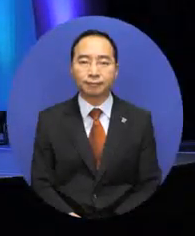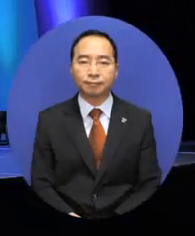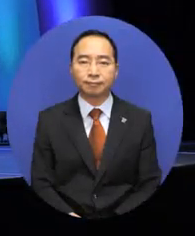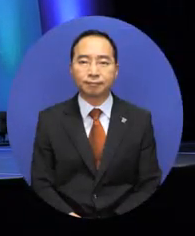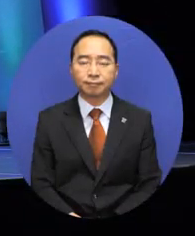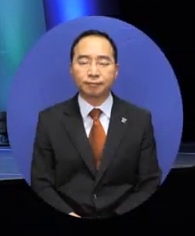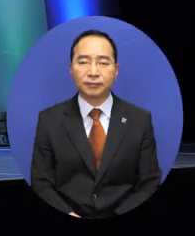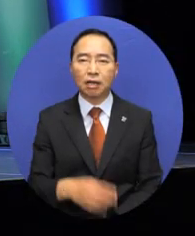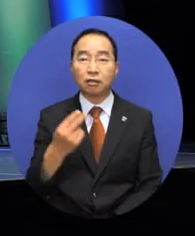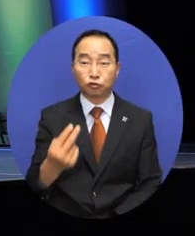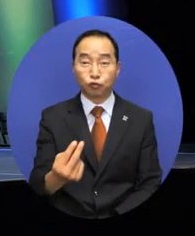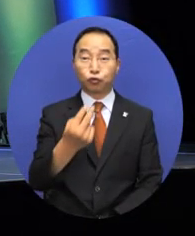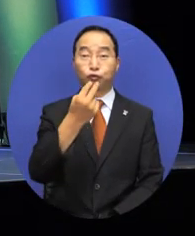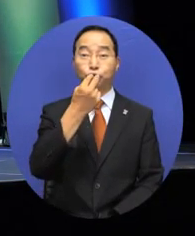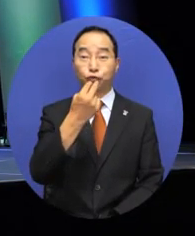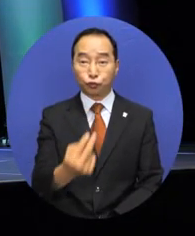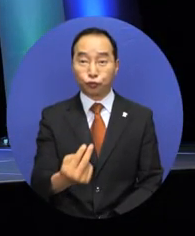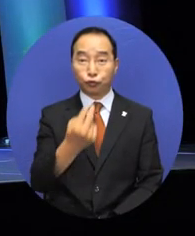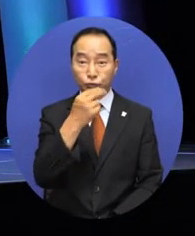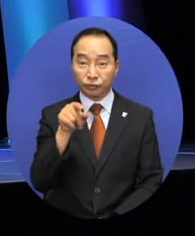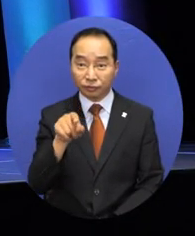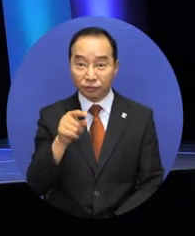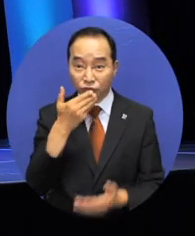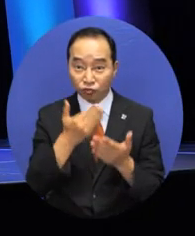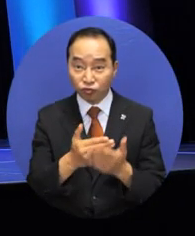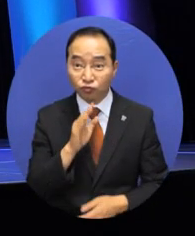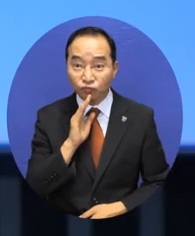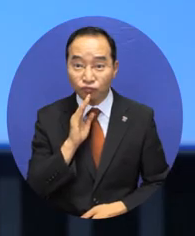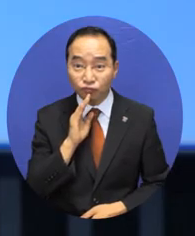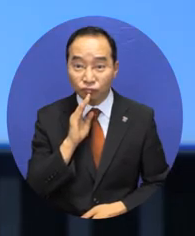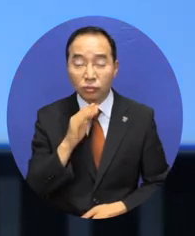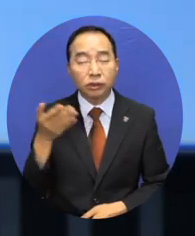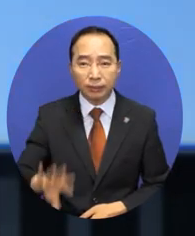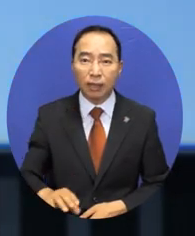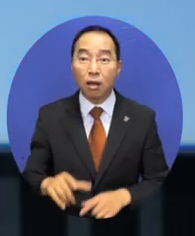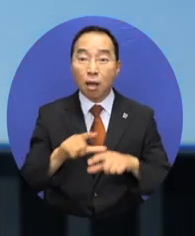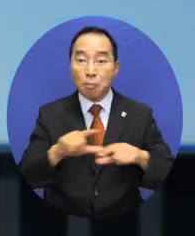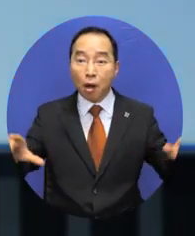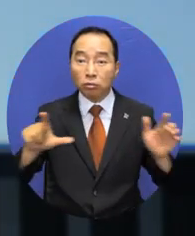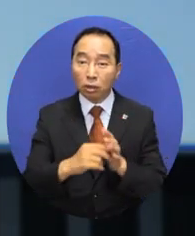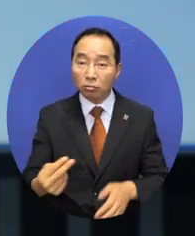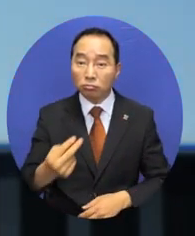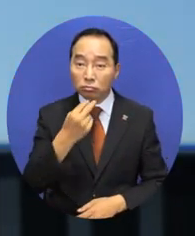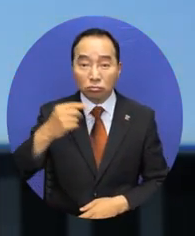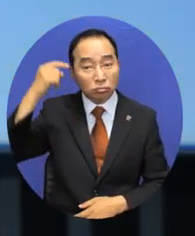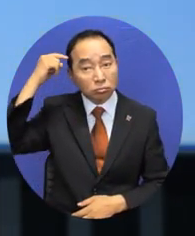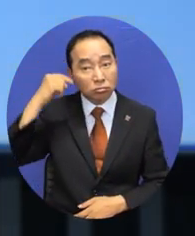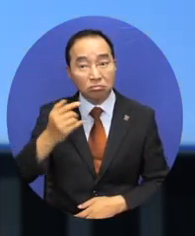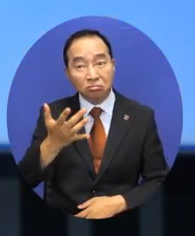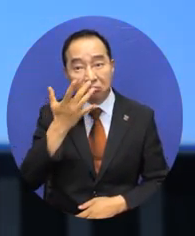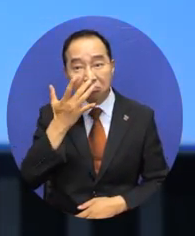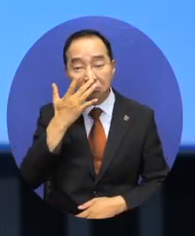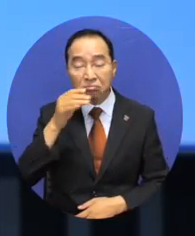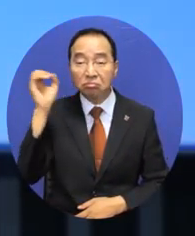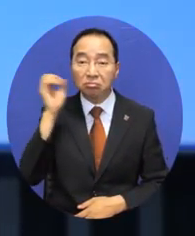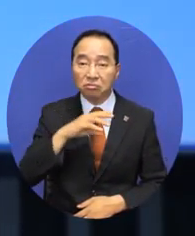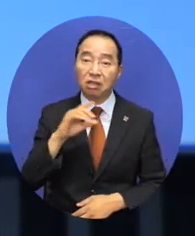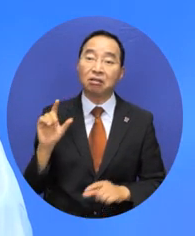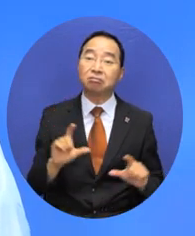숨을 쉰다는 것은 참 중요한 일이지만 평소에는 숨을 쉰다는 것을 의식도 하지 않고 살아가게